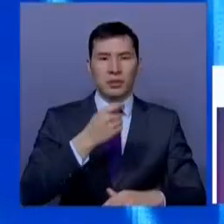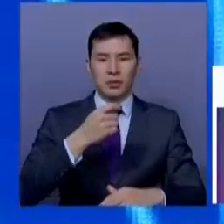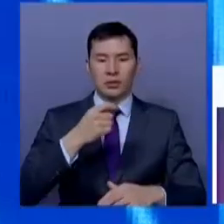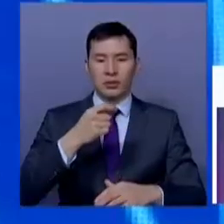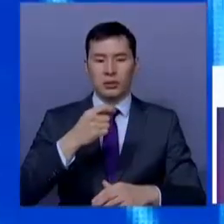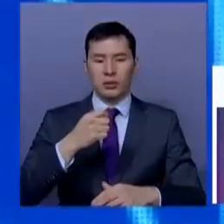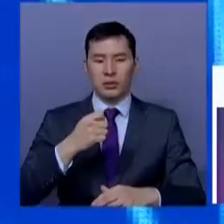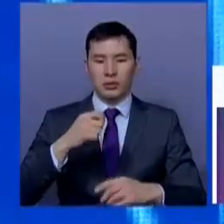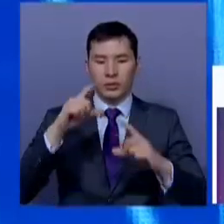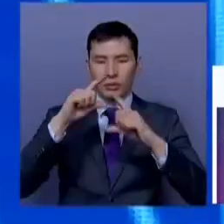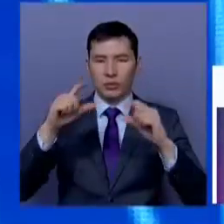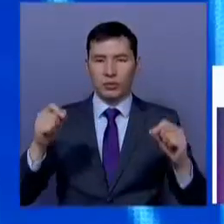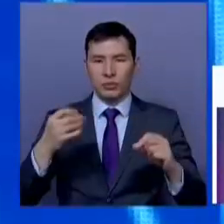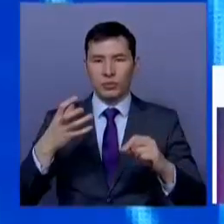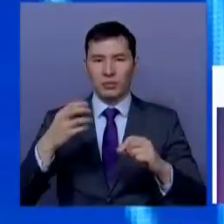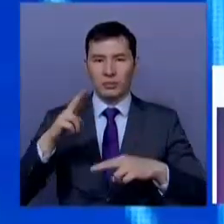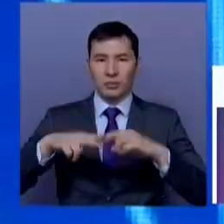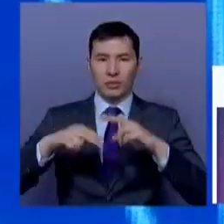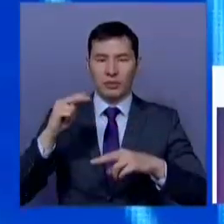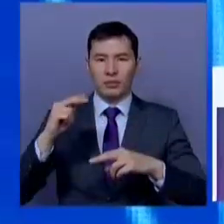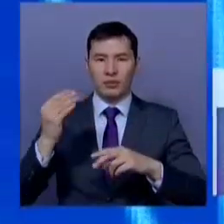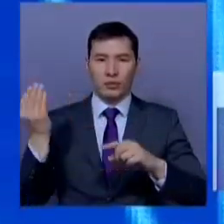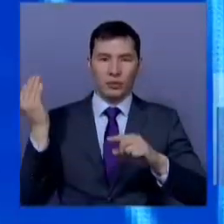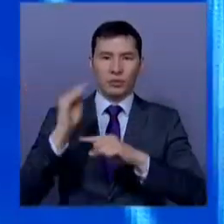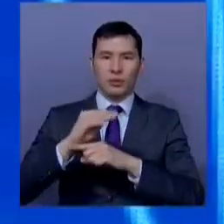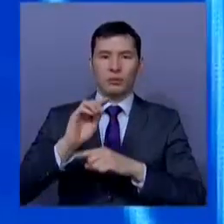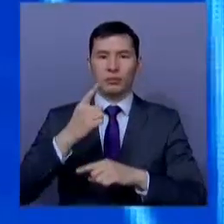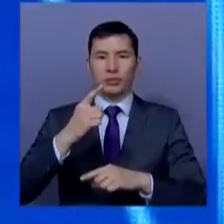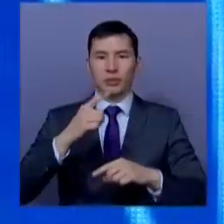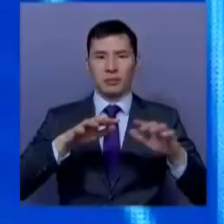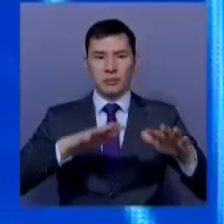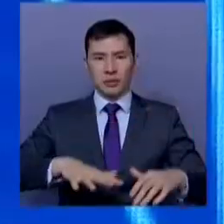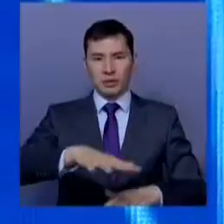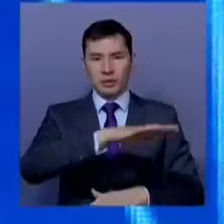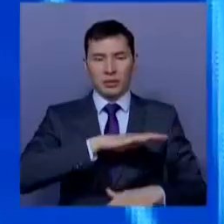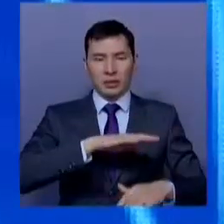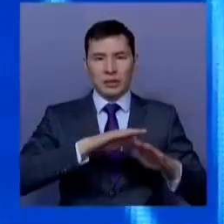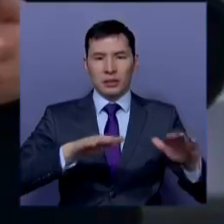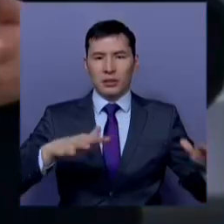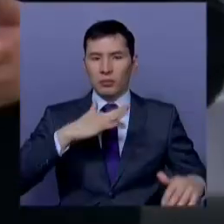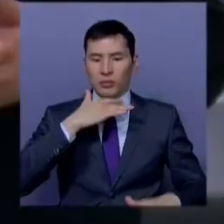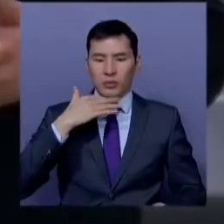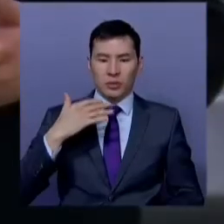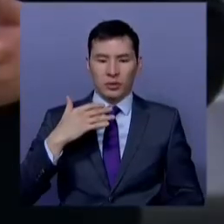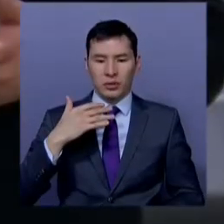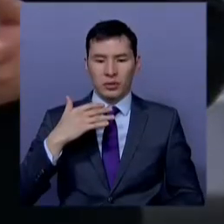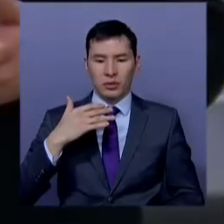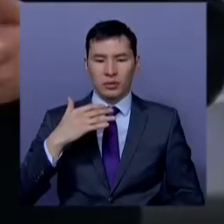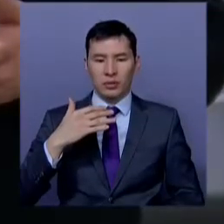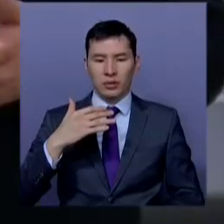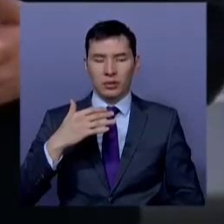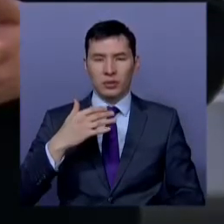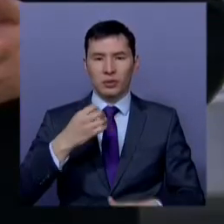Біз артығымен соғайын деп отырмыз. Өйткені ауылды мекеннің, өзіңіз айтқандай, қалаға қосылғаннан кейін жастар көп,